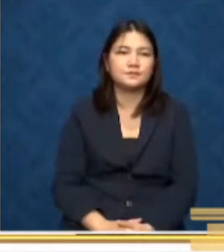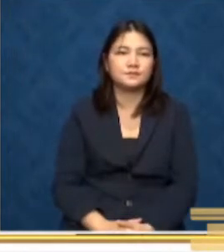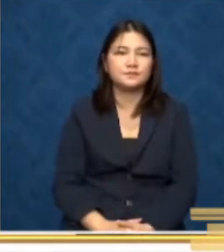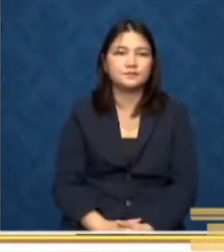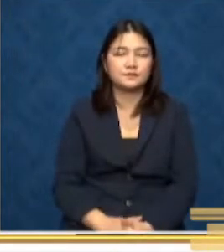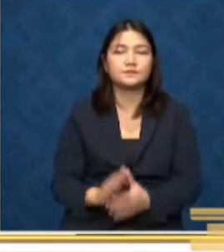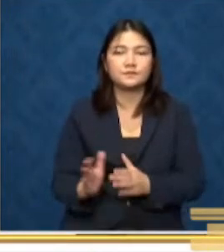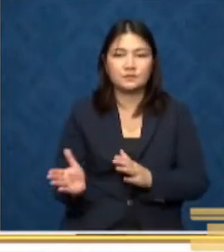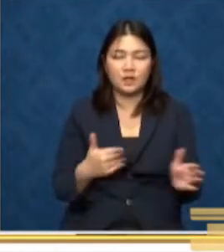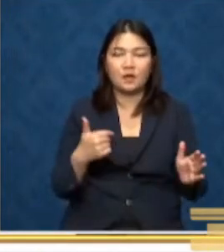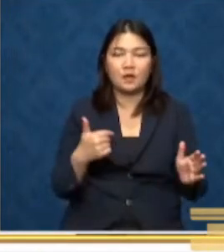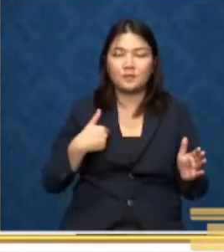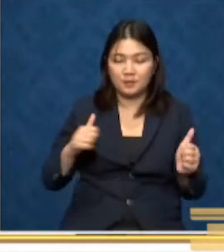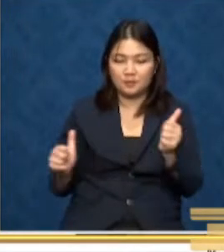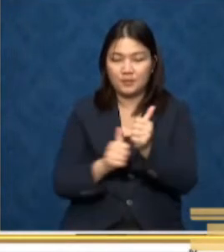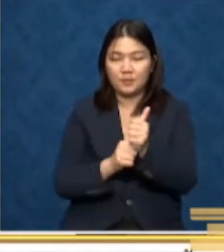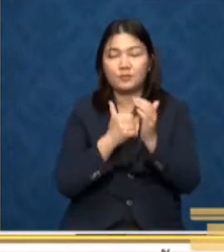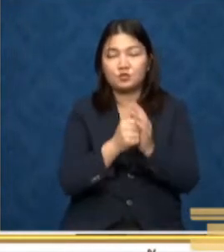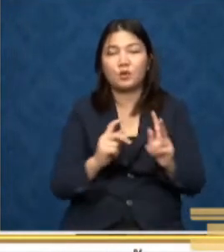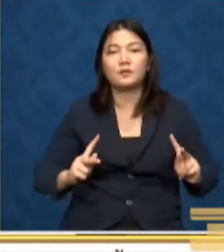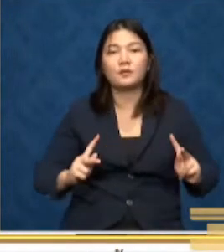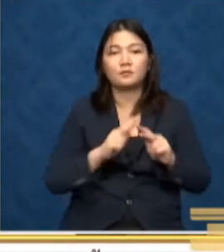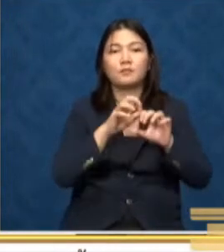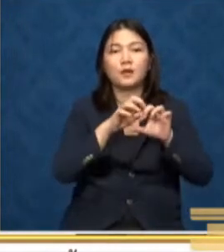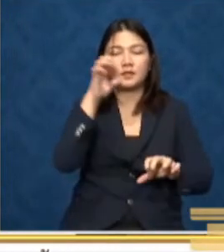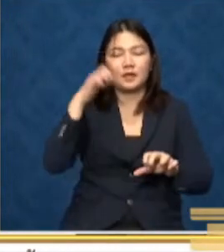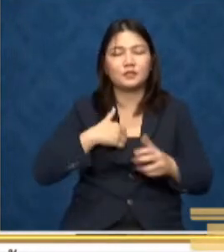ไปช่วยสถานศึกษาตาดีกา